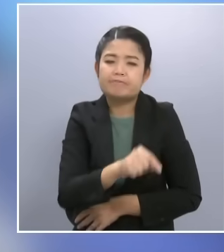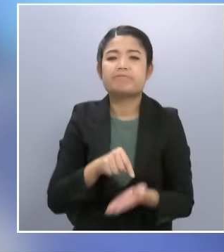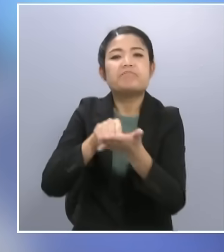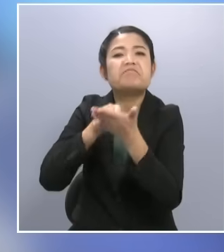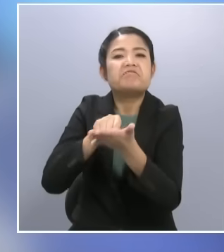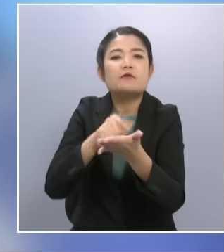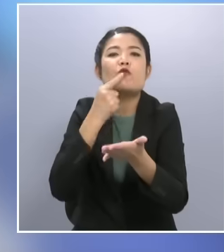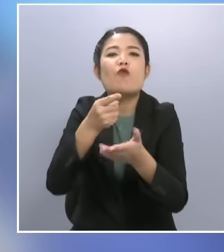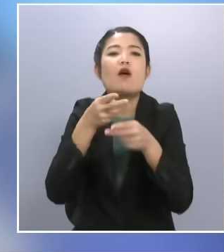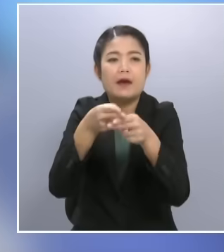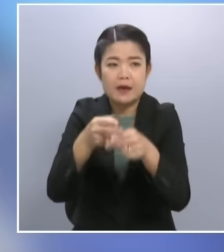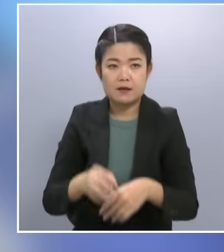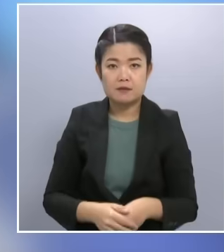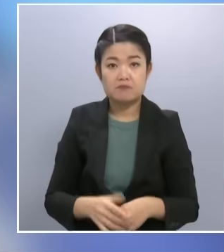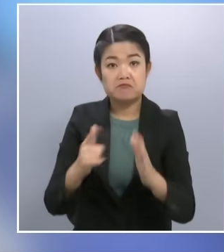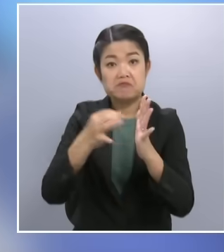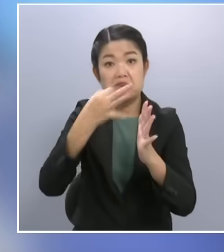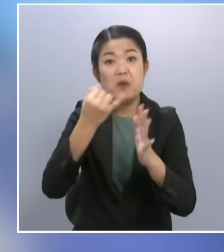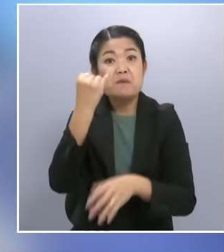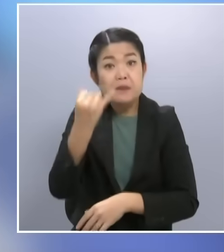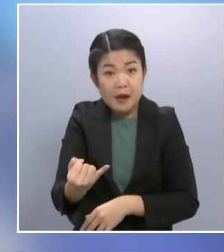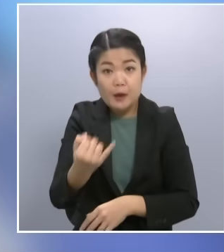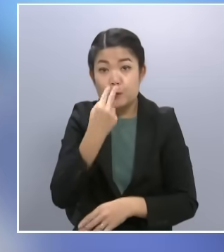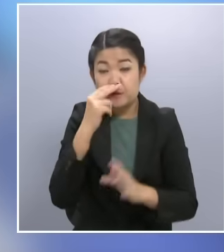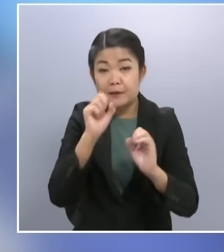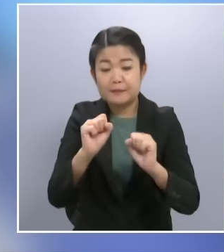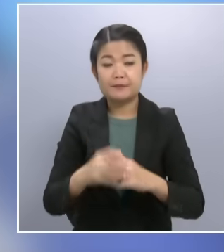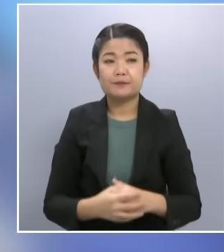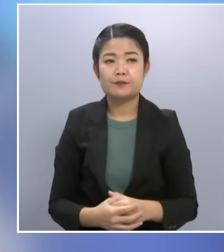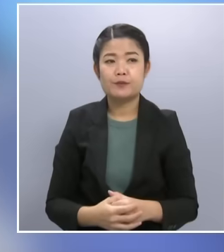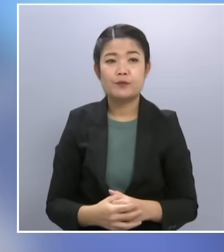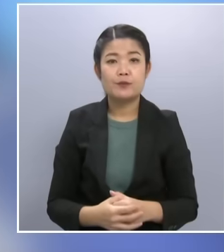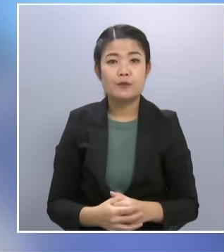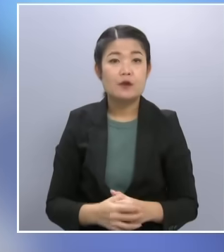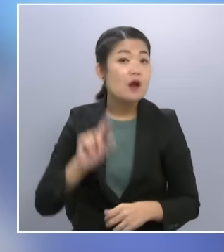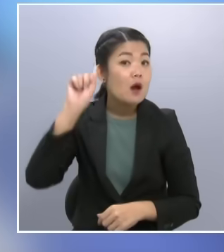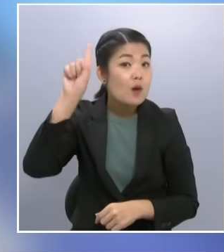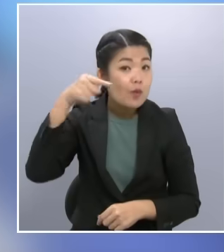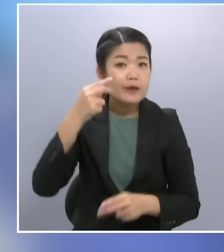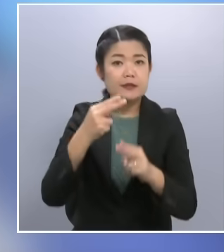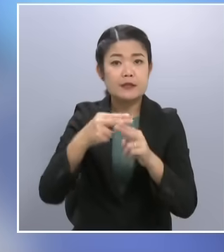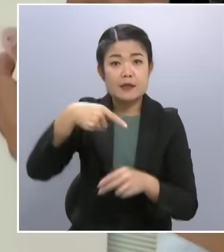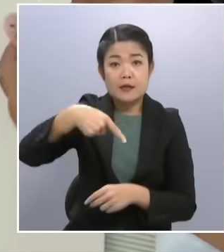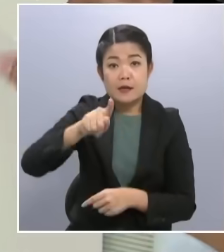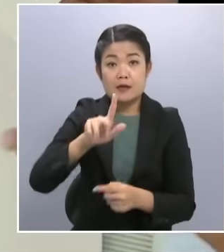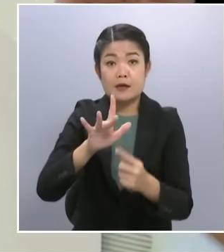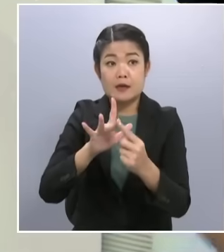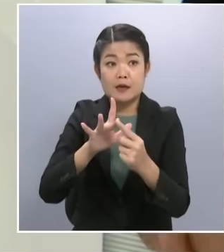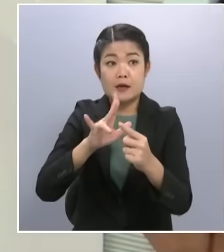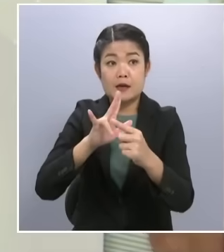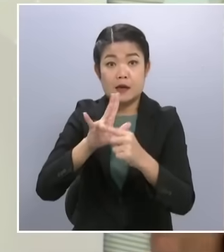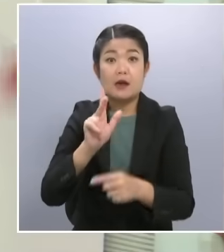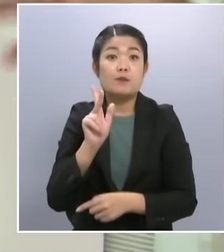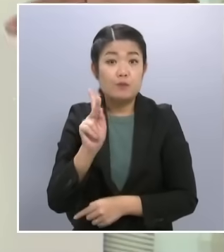เนี่ยค่ะคืออาการแพ้ยาของเธอทางคุณปุ๊กผู้เสียหายร้องเรียนมาที่เพจของโหนกระแสนะคะบอกว่า